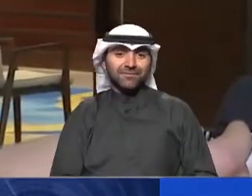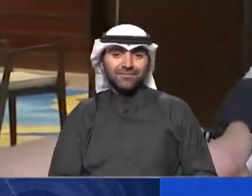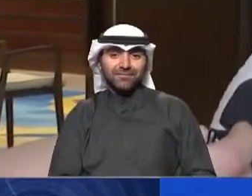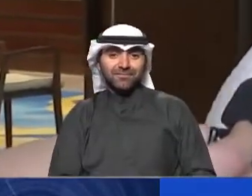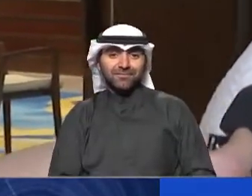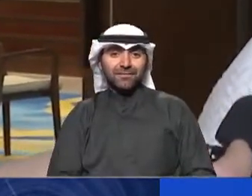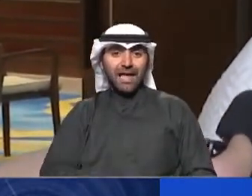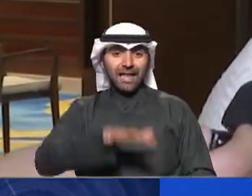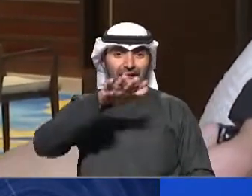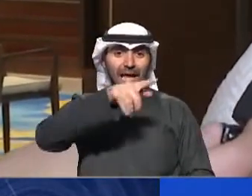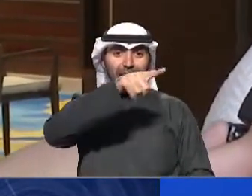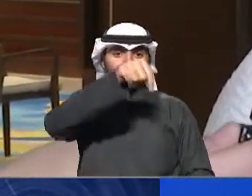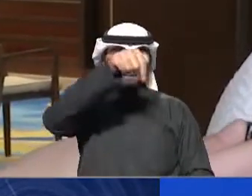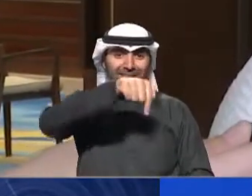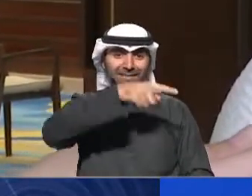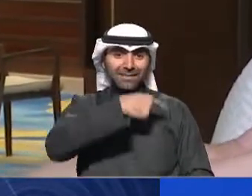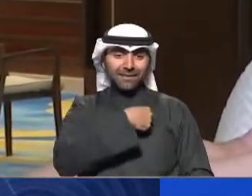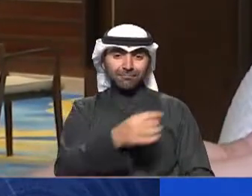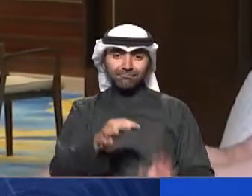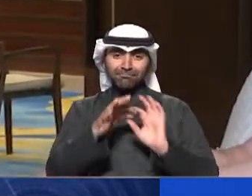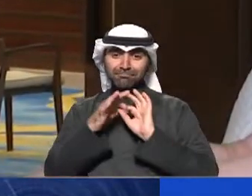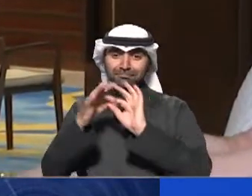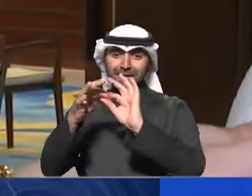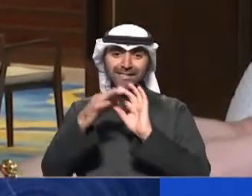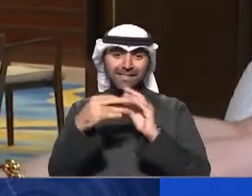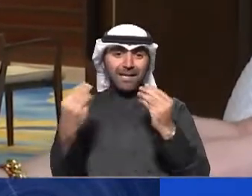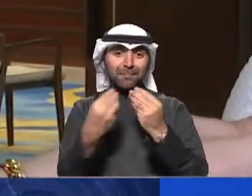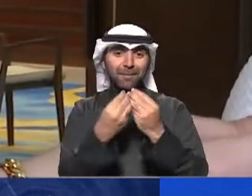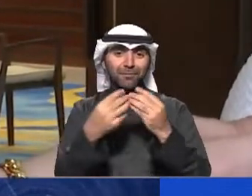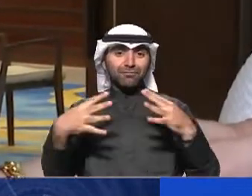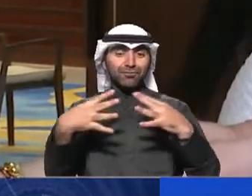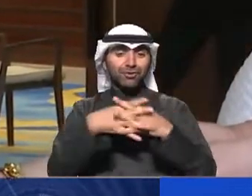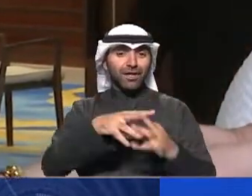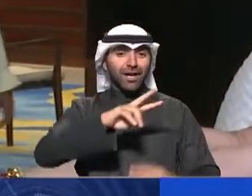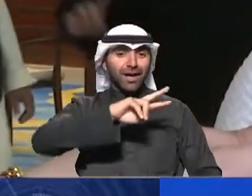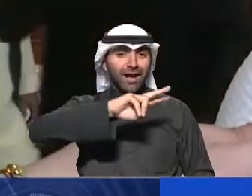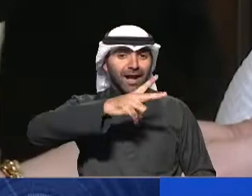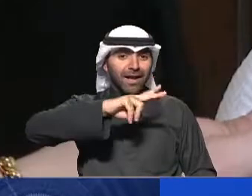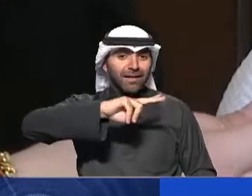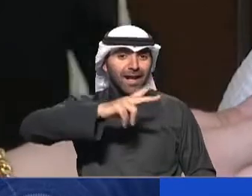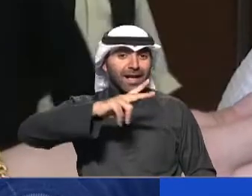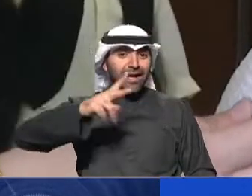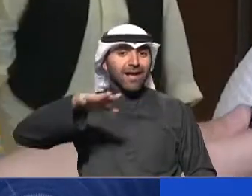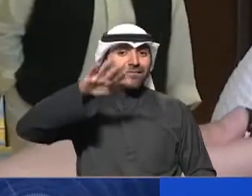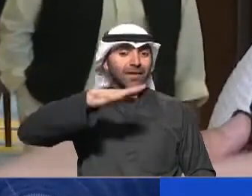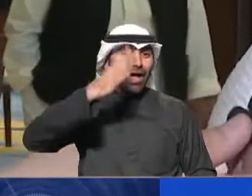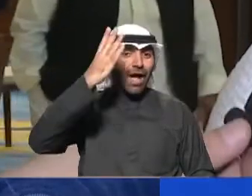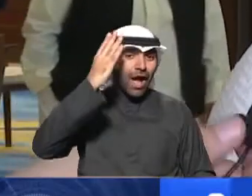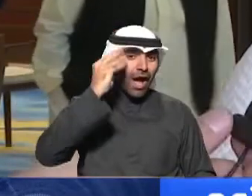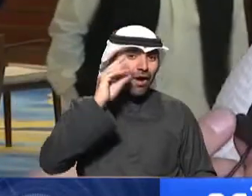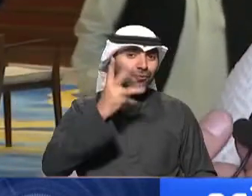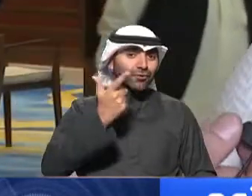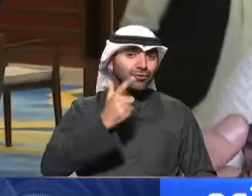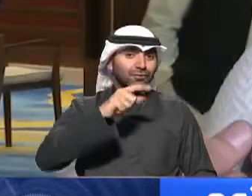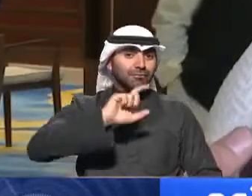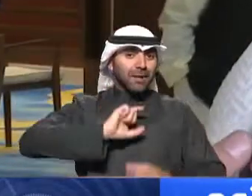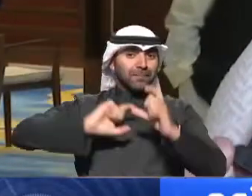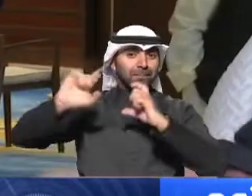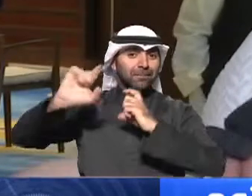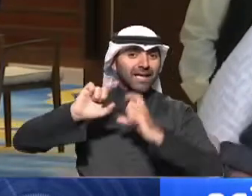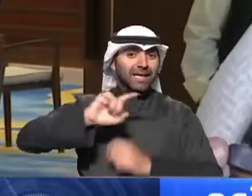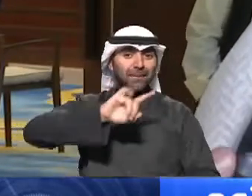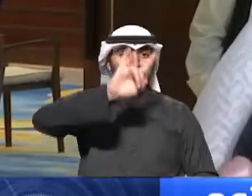أنها تواكب التطور الحاصل في القطاع المصرفي والخدمات التي تقدم إلى جمهور